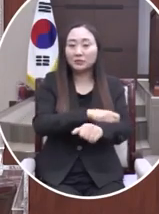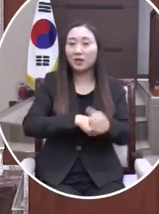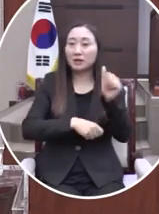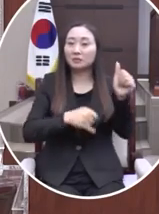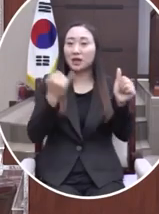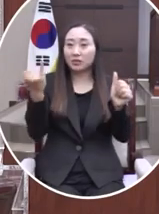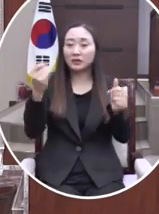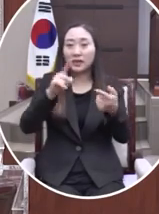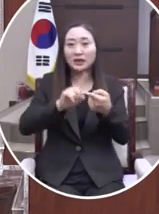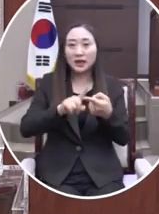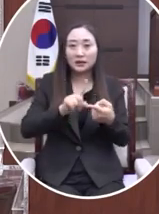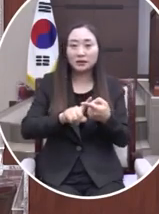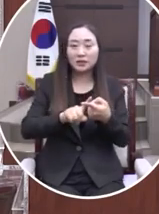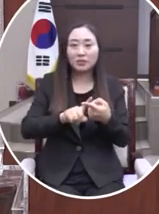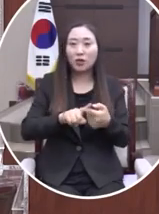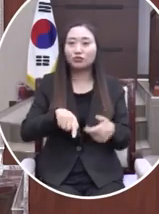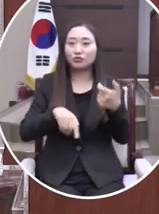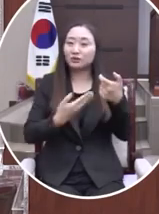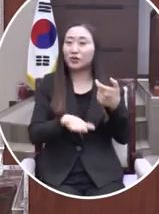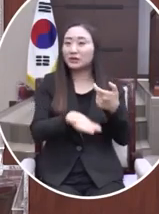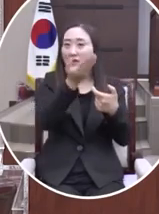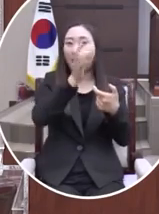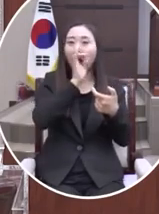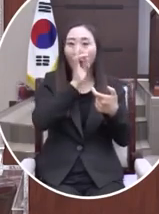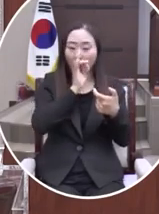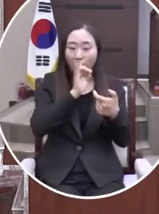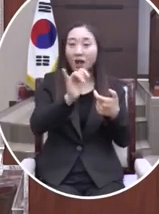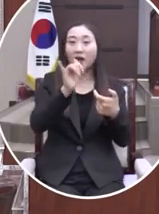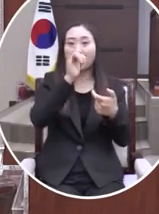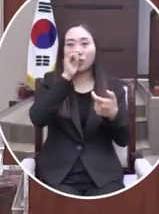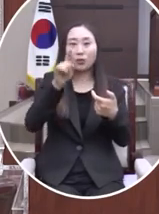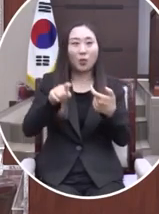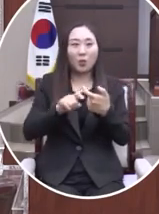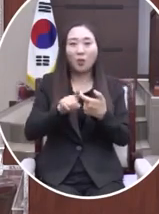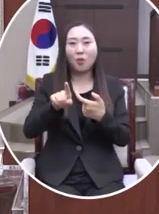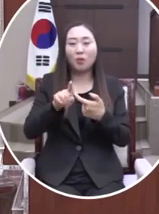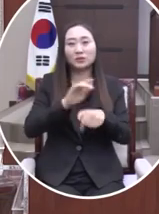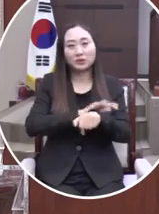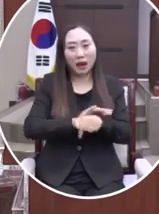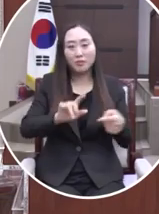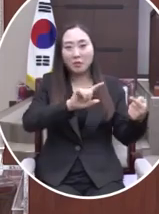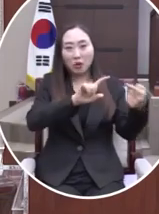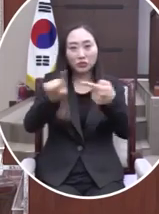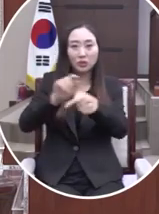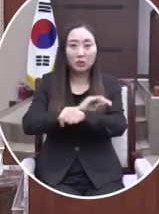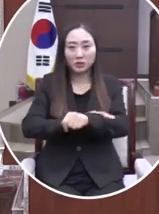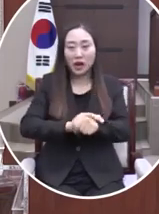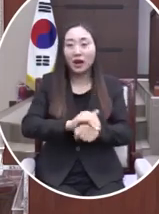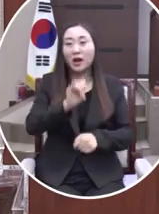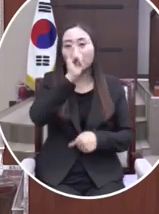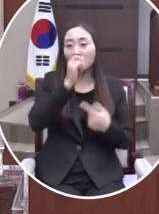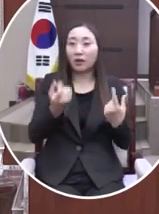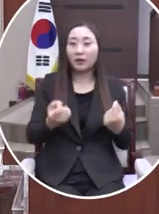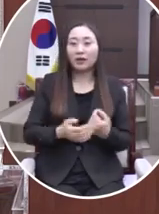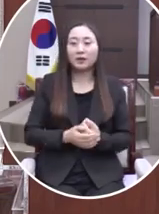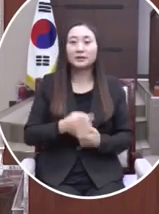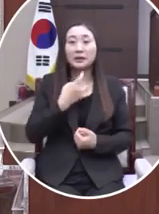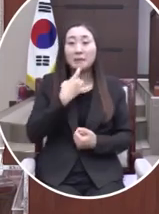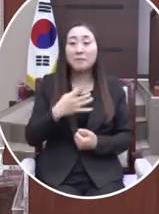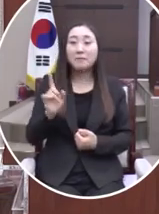성비가 특정 성비가 60%를 초과하지 않고 비교적 고른 것으로 나타남을 확인할 수 있습니다.